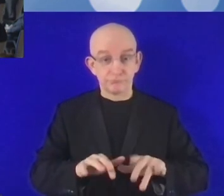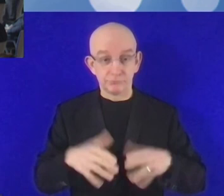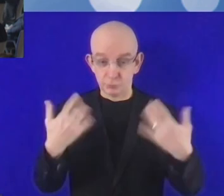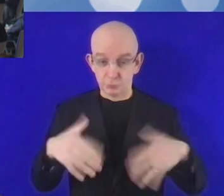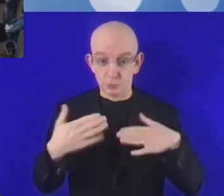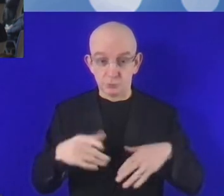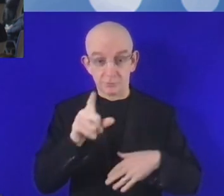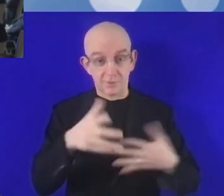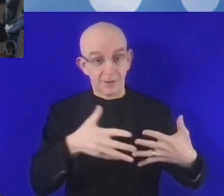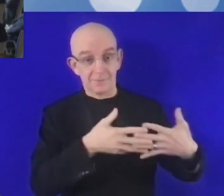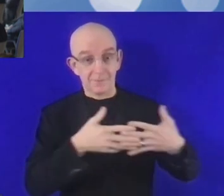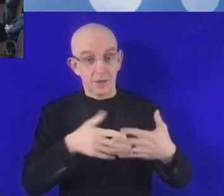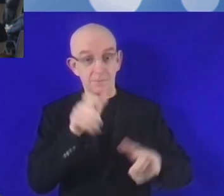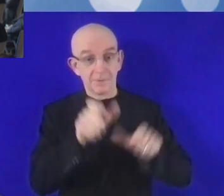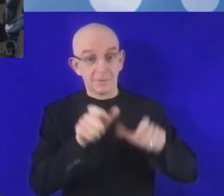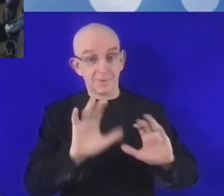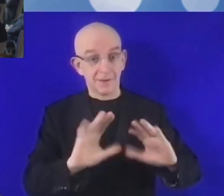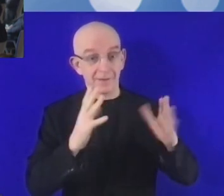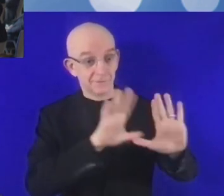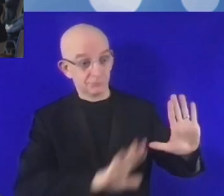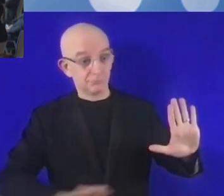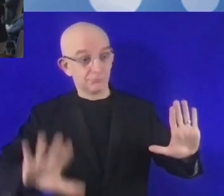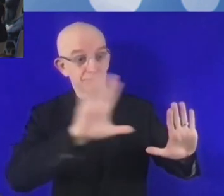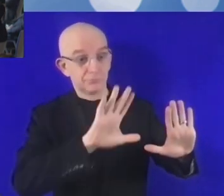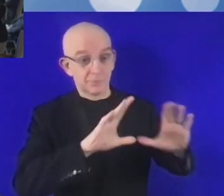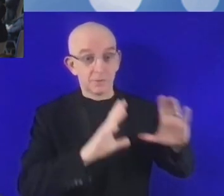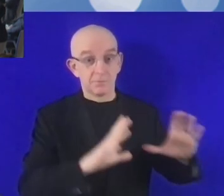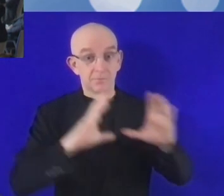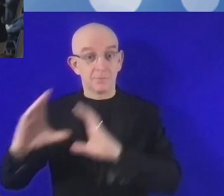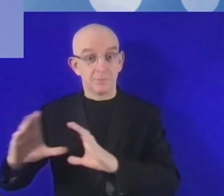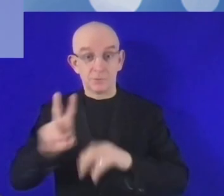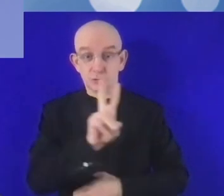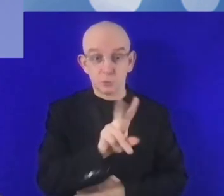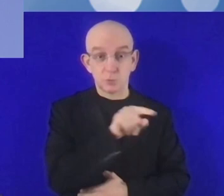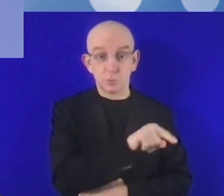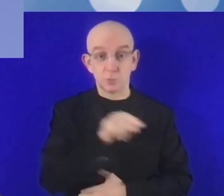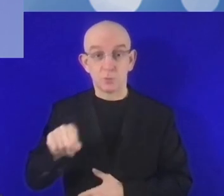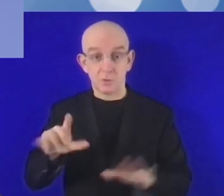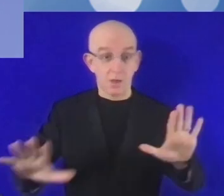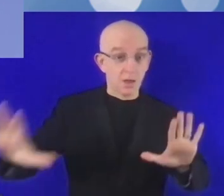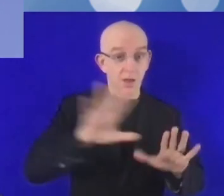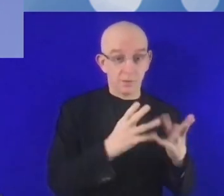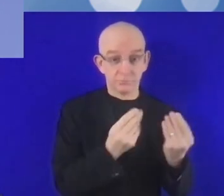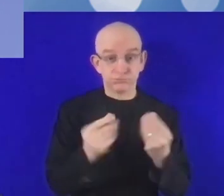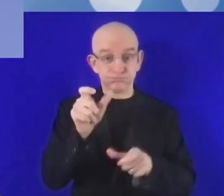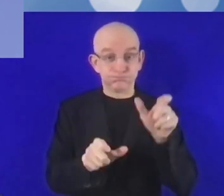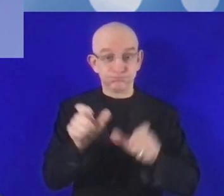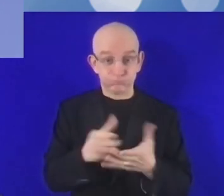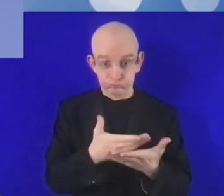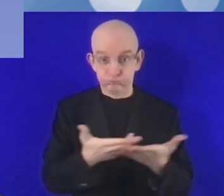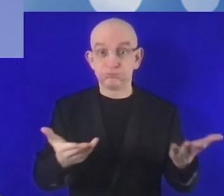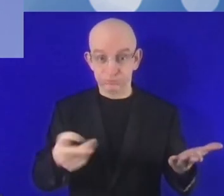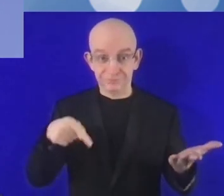事。除了这个之外，我也想强调，从2019年以来，有几